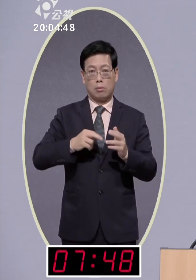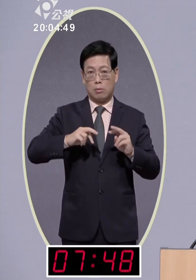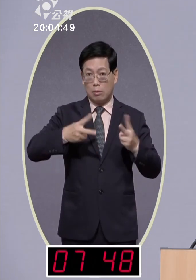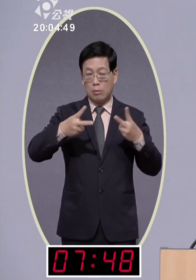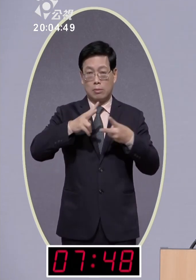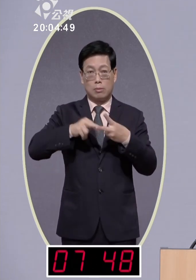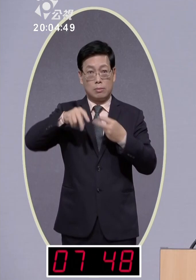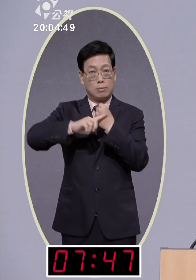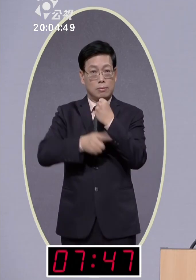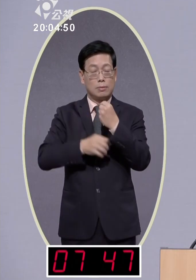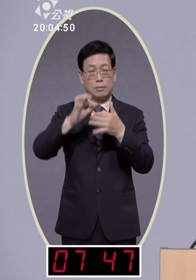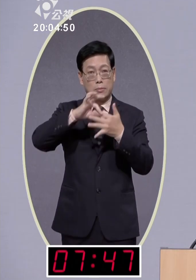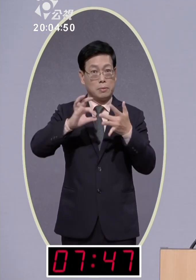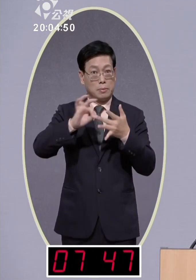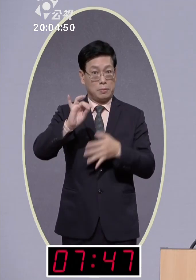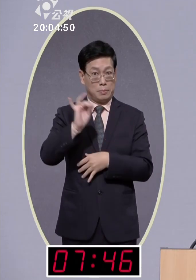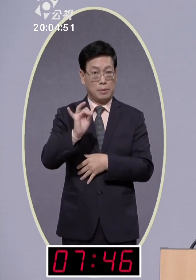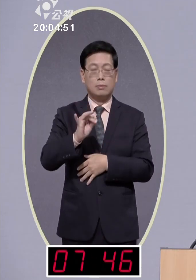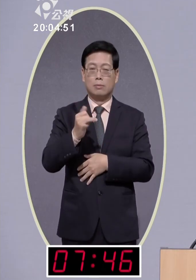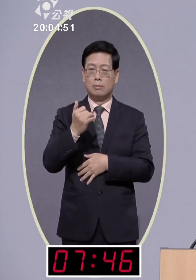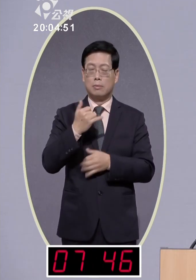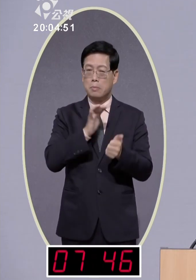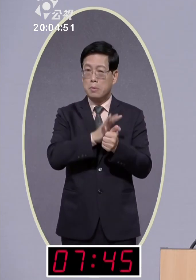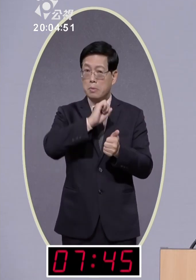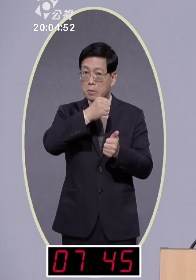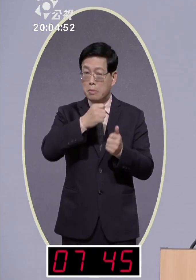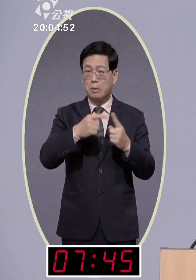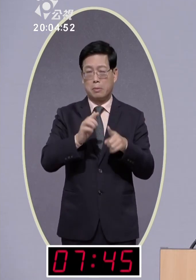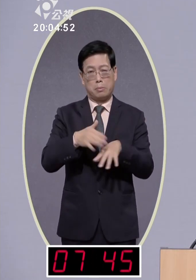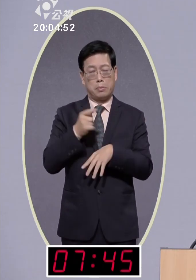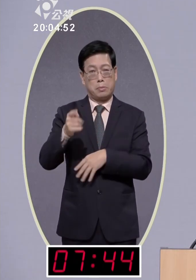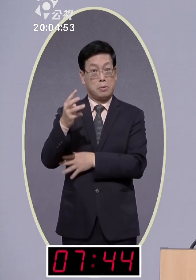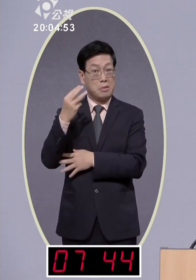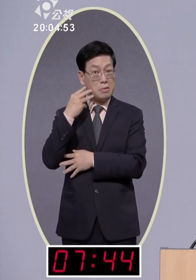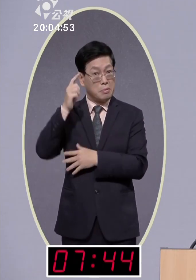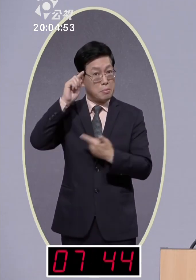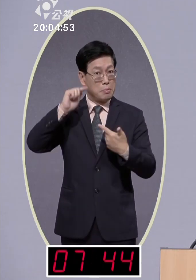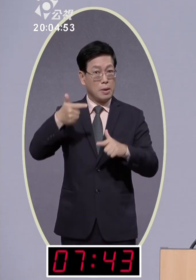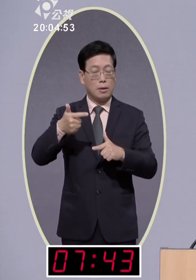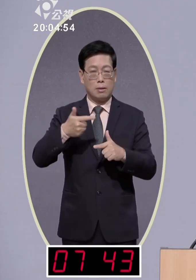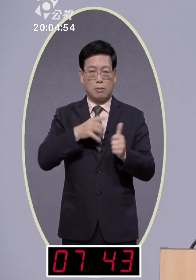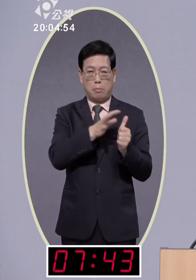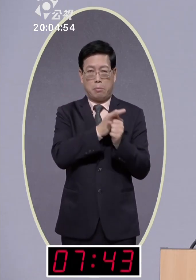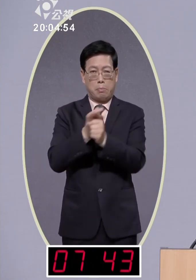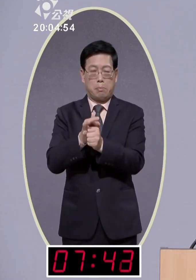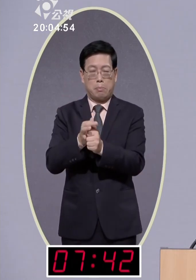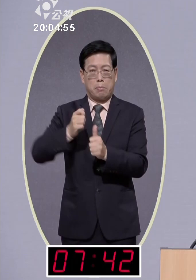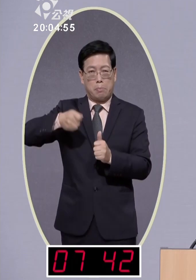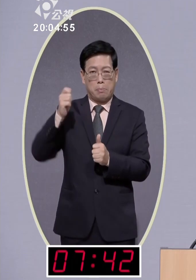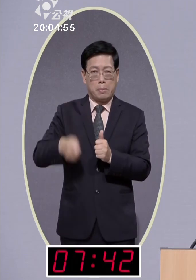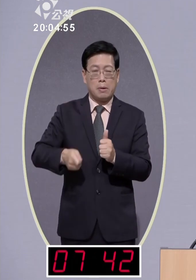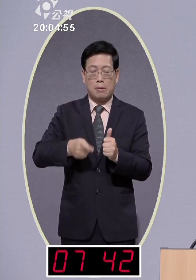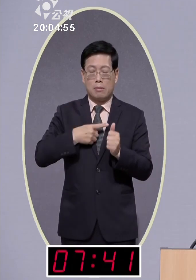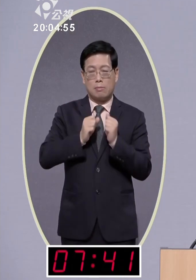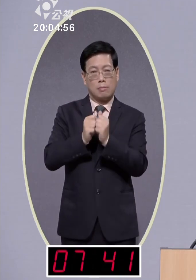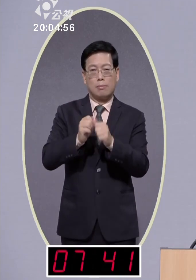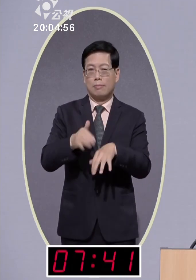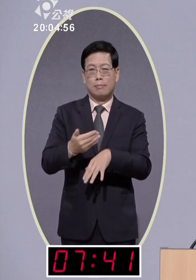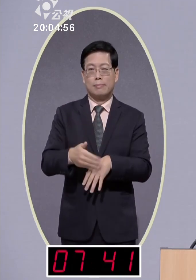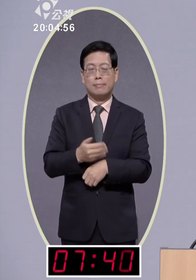100条，让台湾人不会再因为政治理念的不同而被判为政治